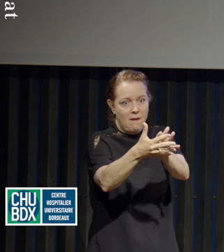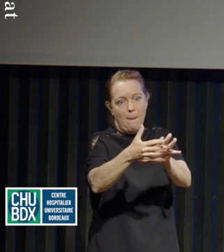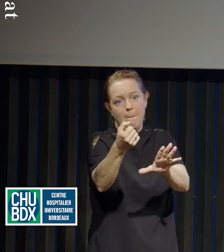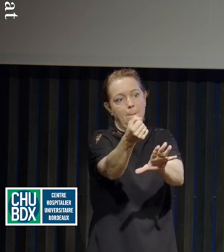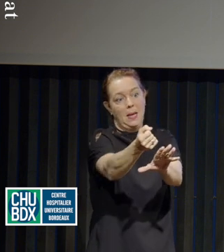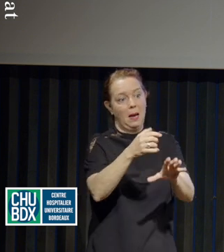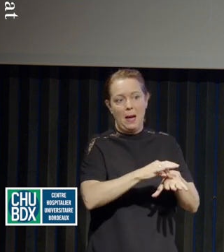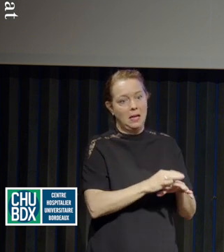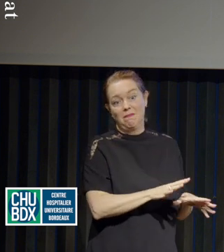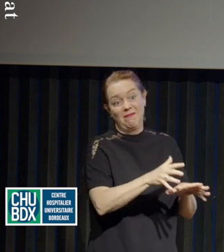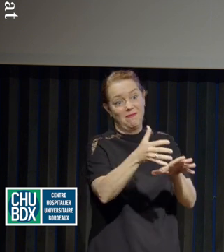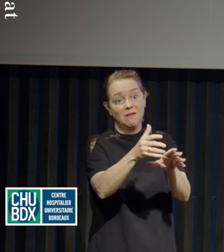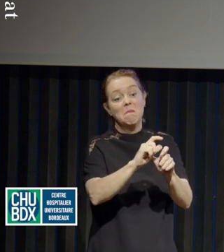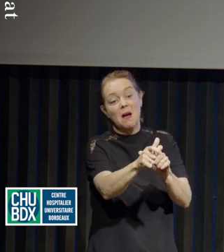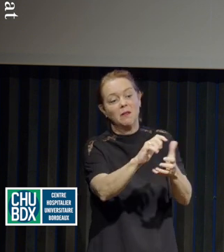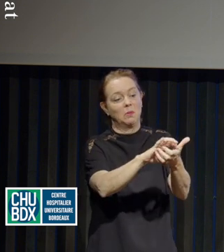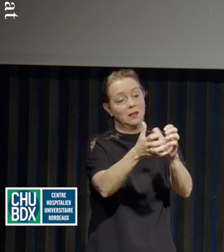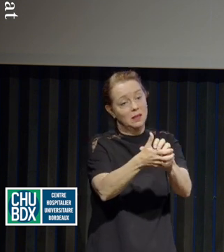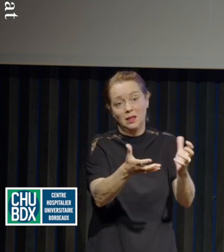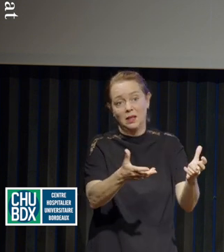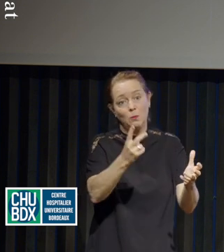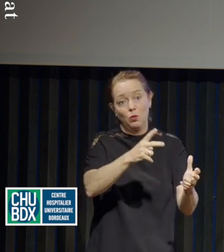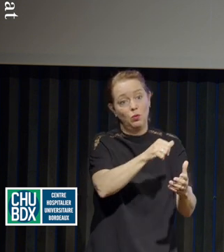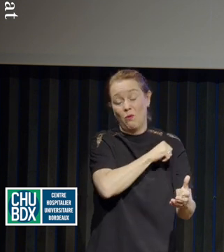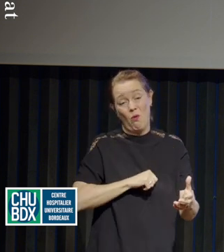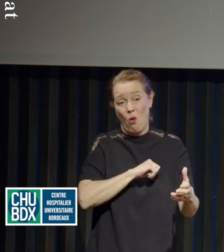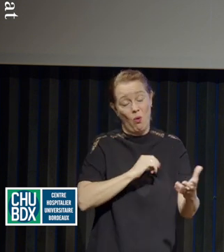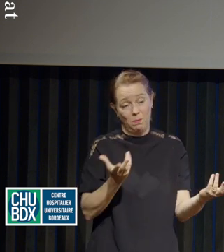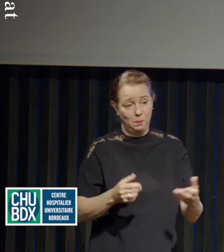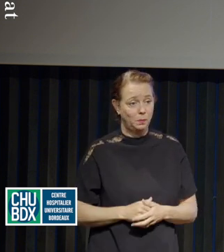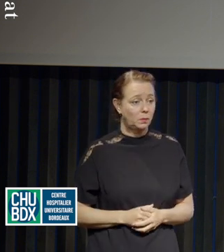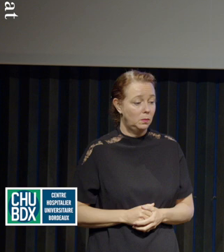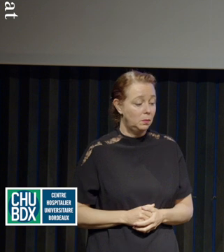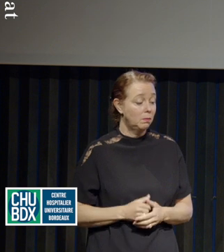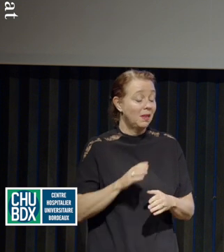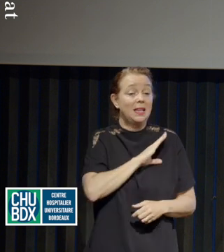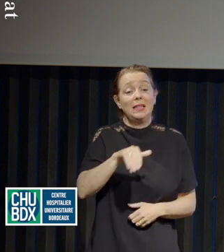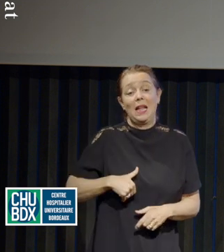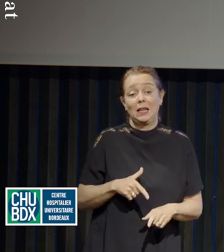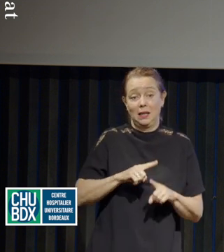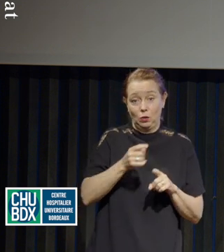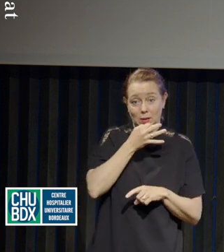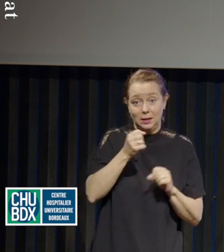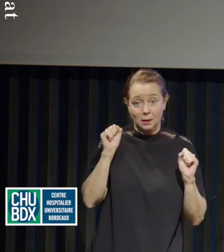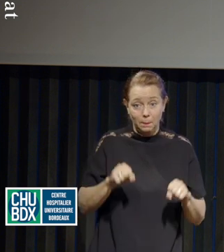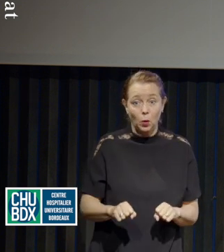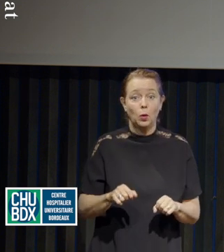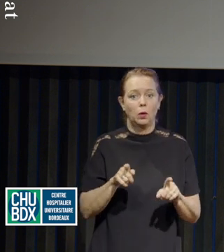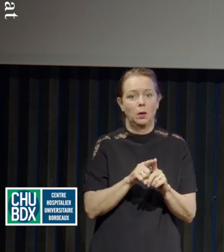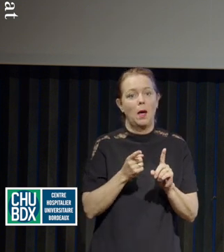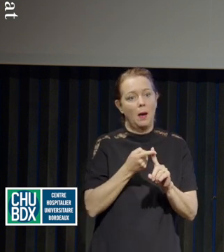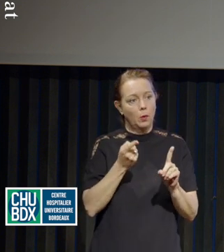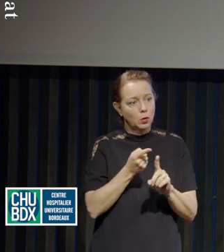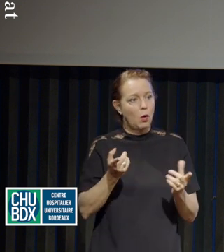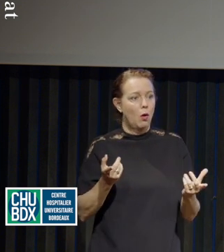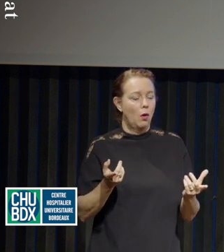la maladie vers les complications et vers les formes les plus sévères. Et puis, ce qu'on peut dire, un dernier point, c'est qu'il est également important de pouvoir